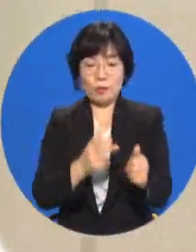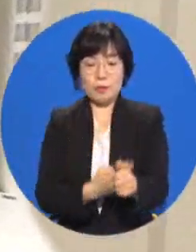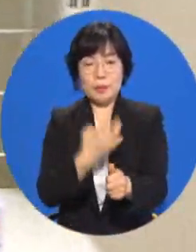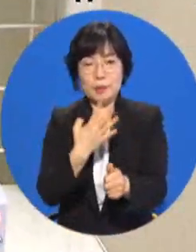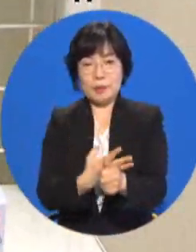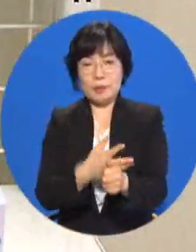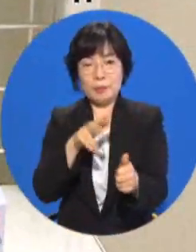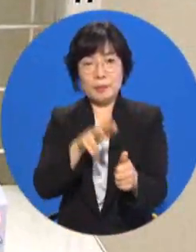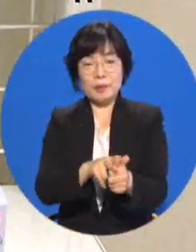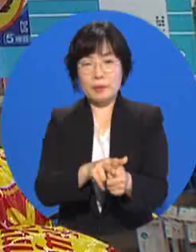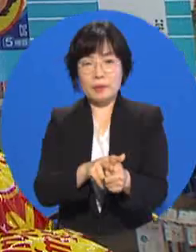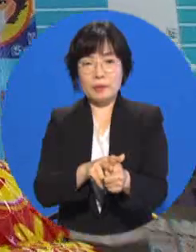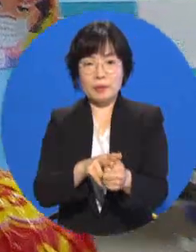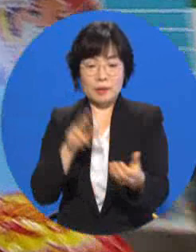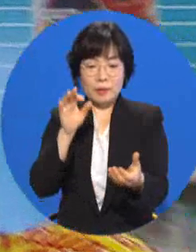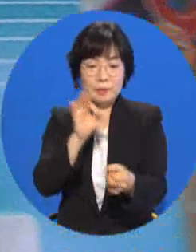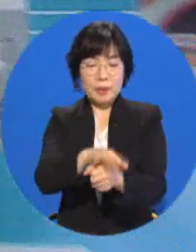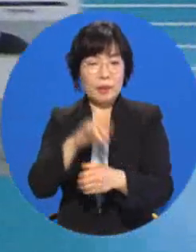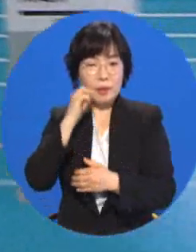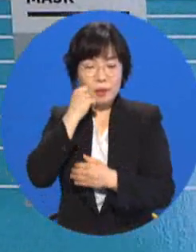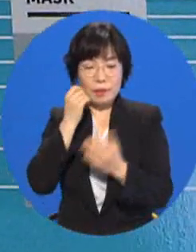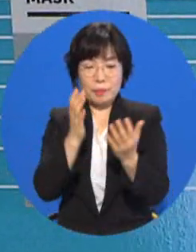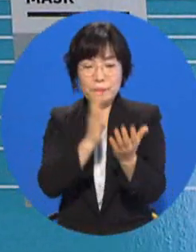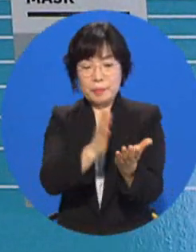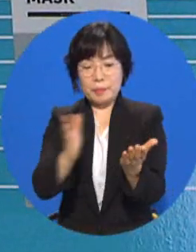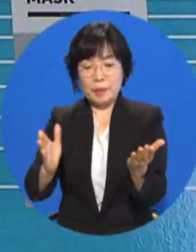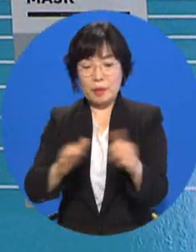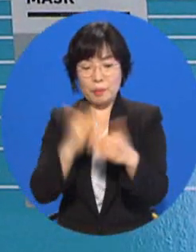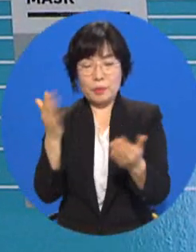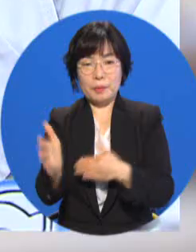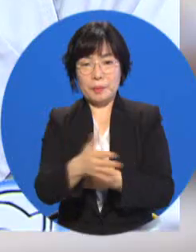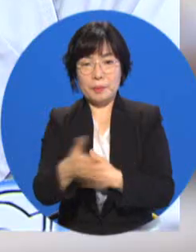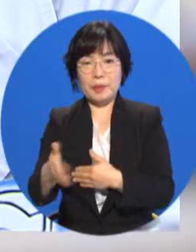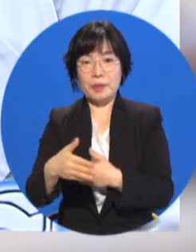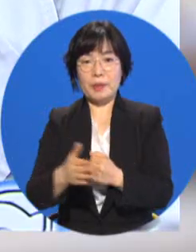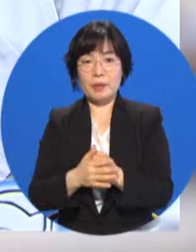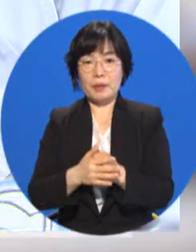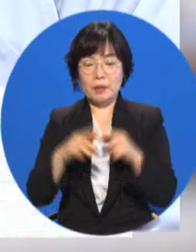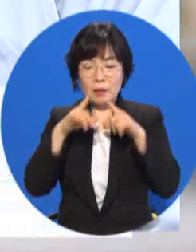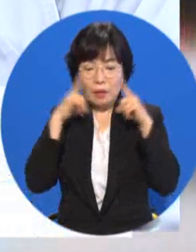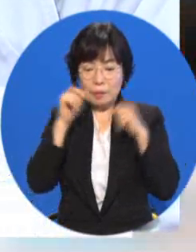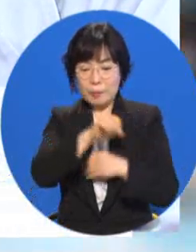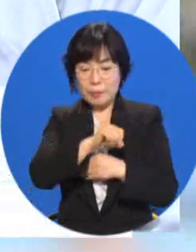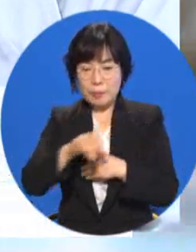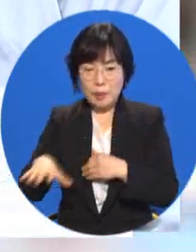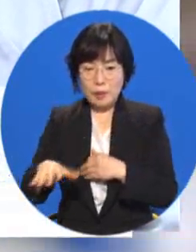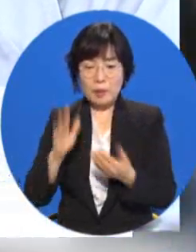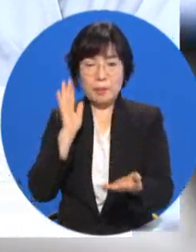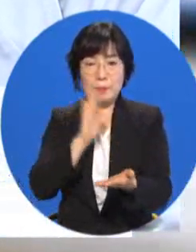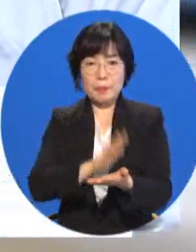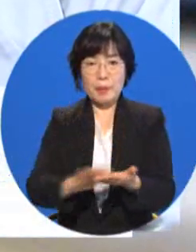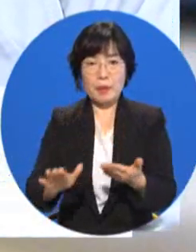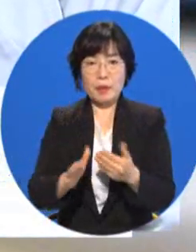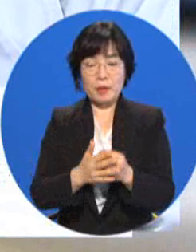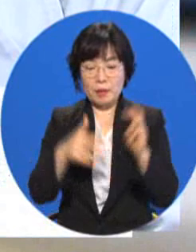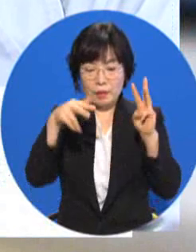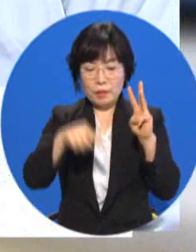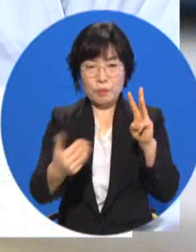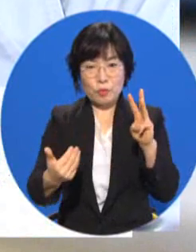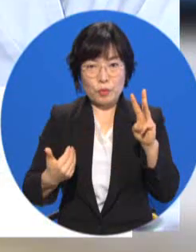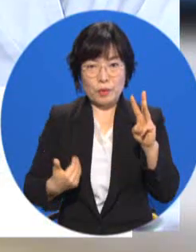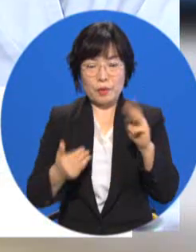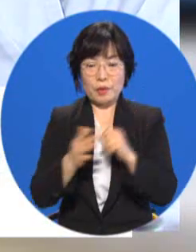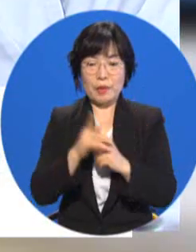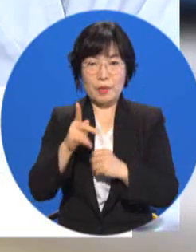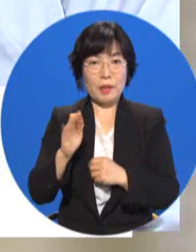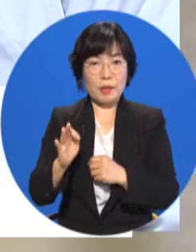사정은 마찬가지. 마스크 매대가 텅텅 비어 있습니다. 그 일회용 마스크, KF 마스크 품절이 됐던 게 3주 전부터